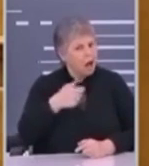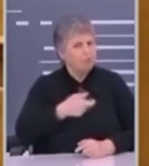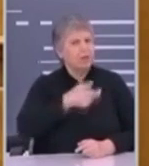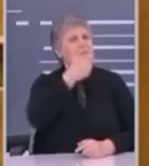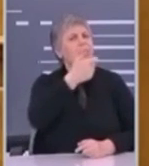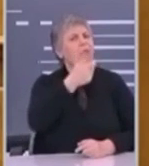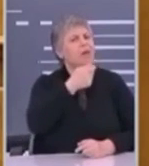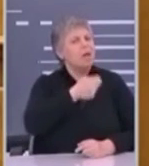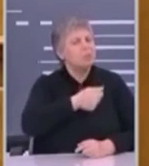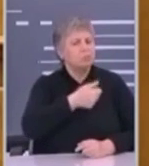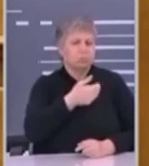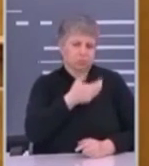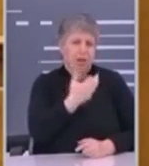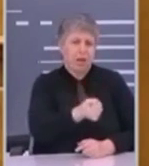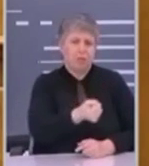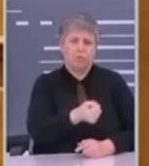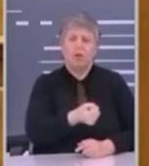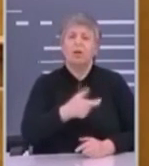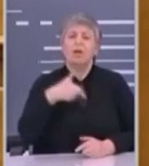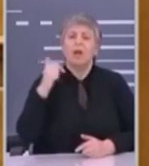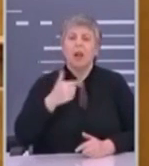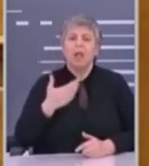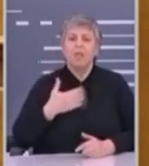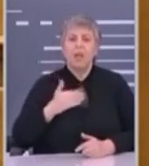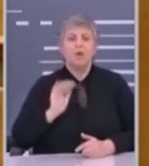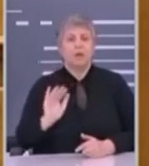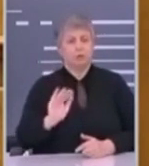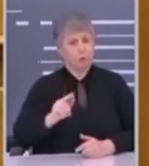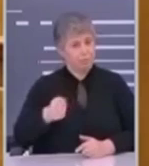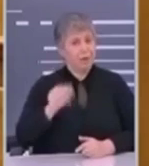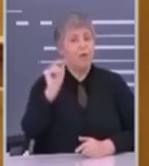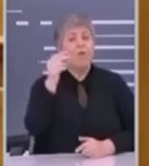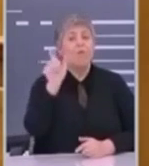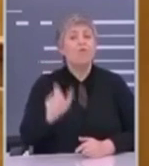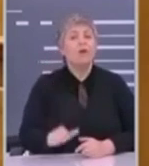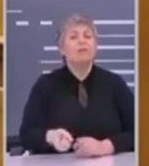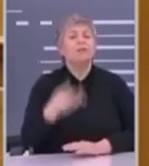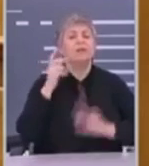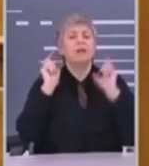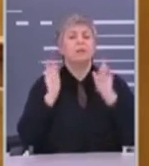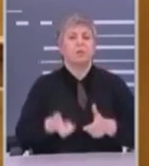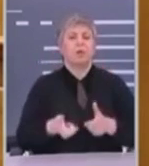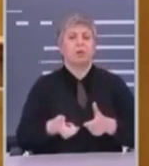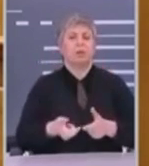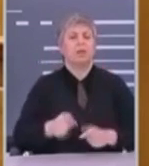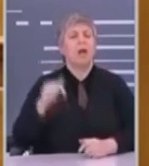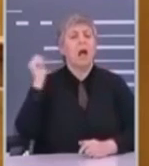και οι υπουργοί. Εκλέγεστε ως βουλευτές της Νέας Δημοκρατίας. Η Νέα Δημοκρατία όμως είναι ένας τίτλος που έχει